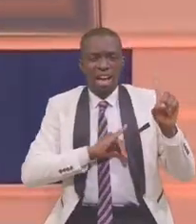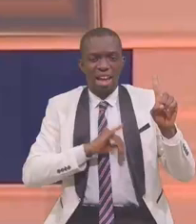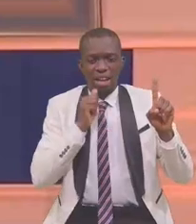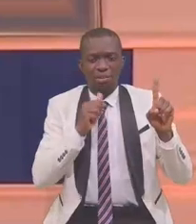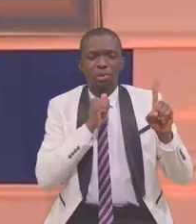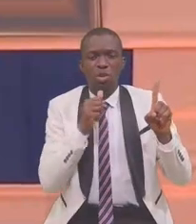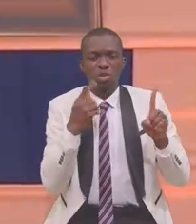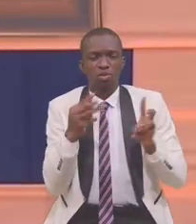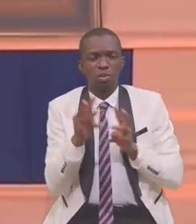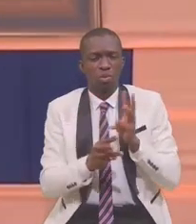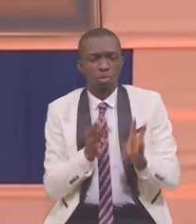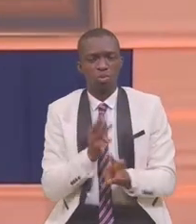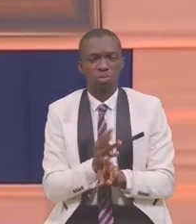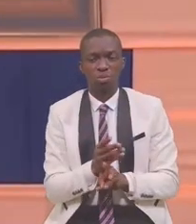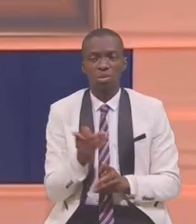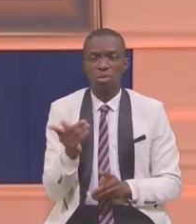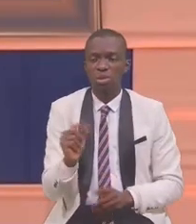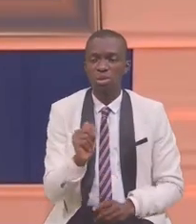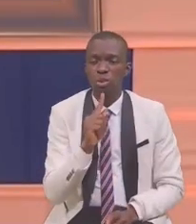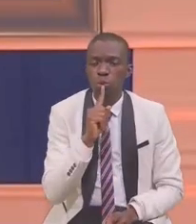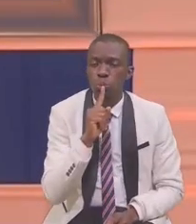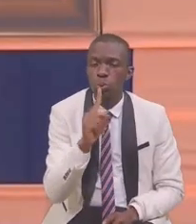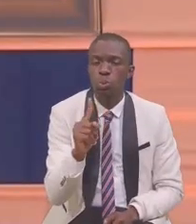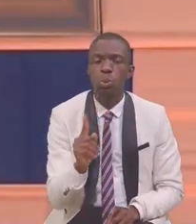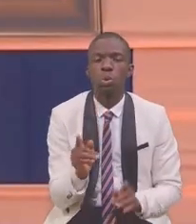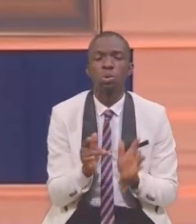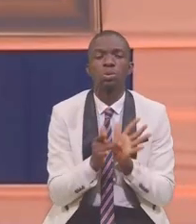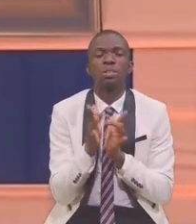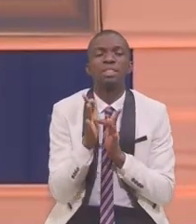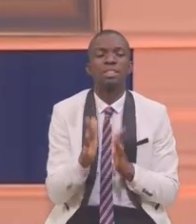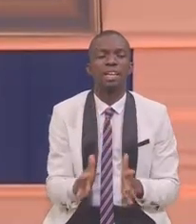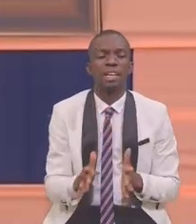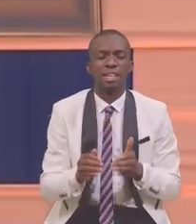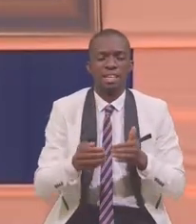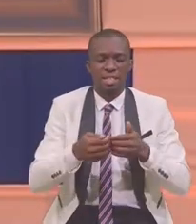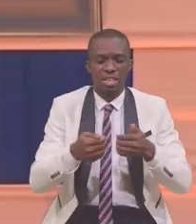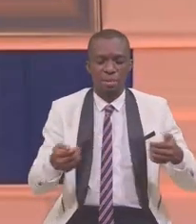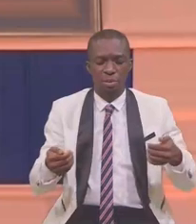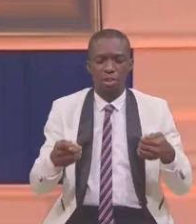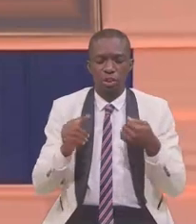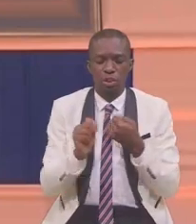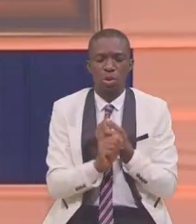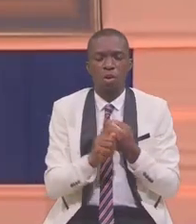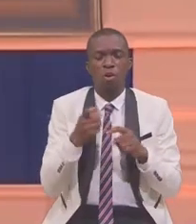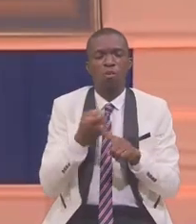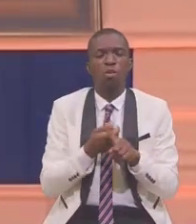monde. La séparation du vrai croyant d'avec le monde.